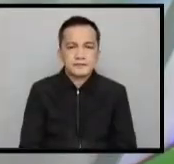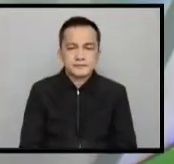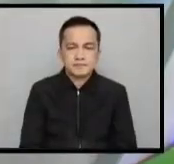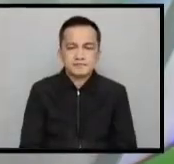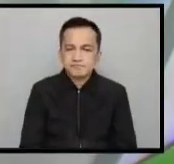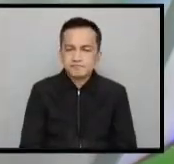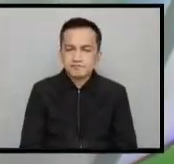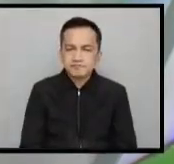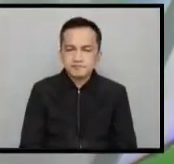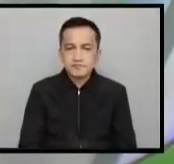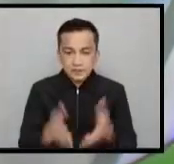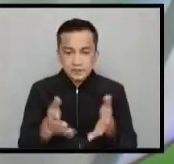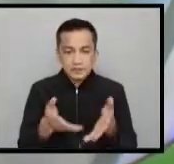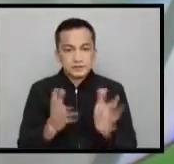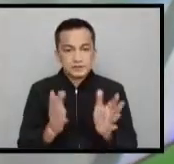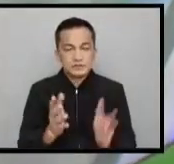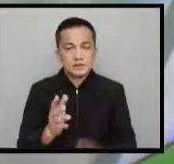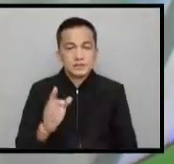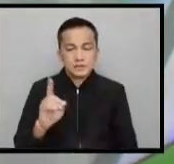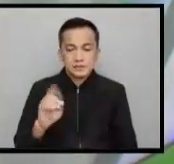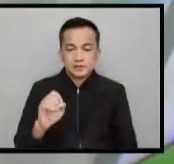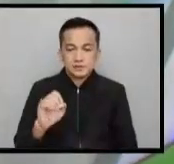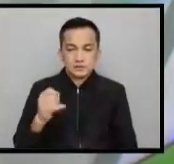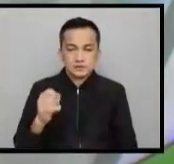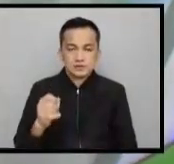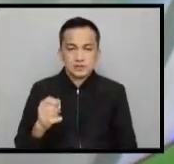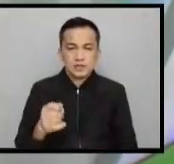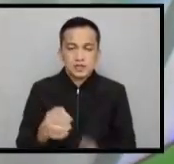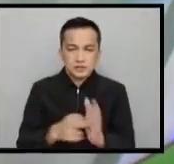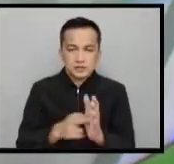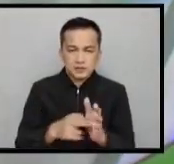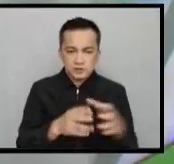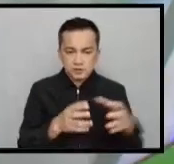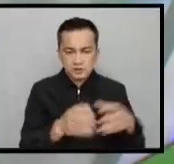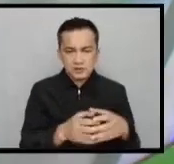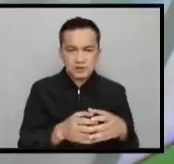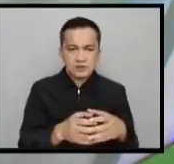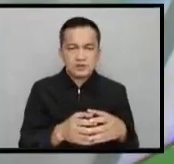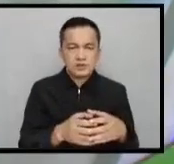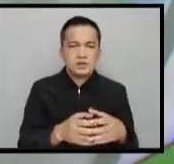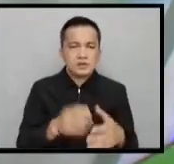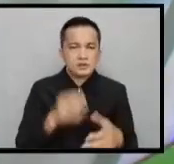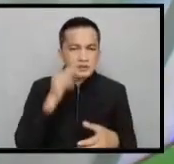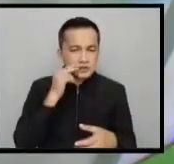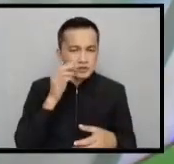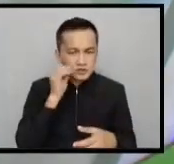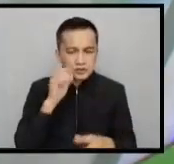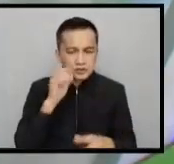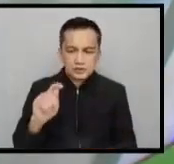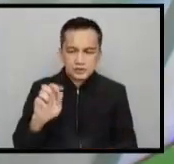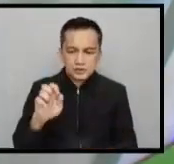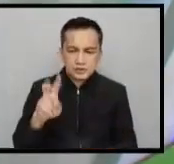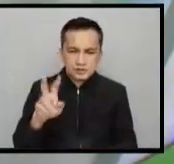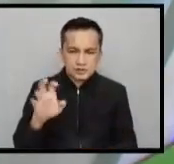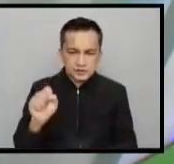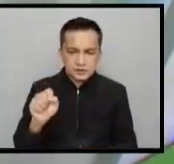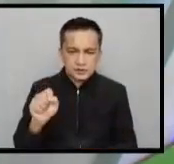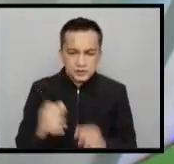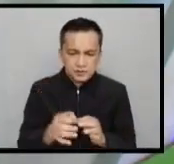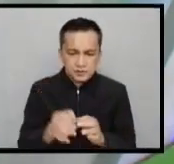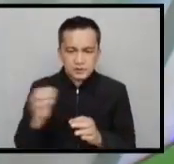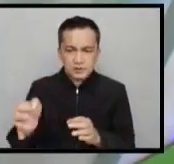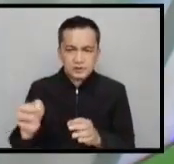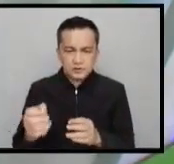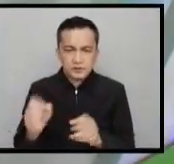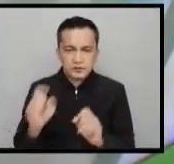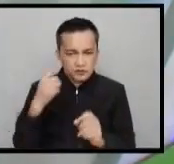Pinagbigyan ng Department of Justice ang hiling ng kampo ni Negros Oriental Representative Arnie Teves na extension para makapagpasa